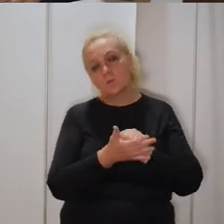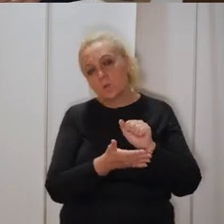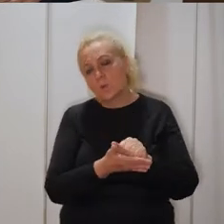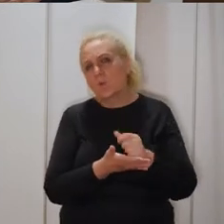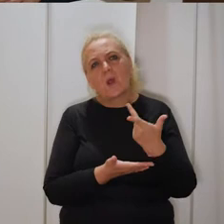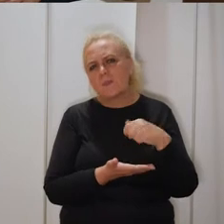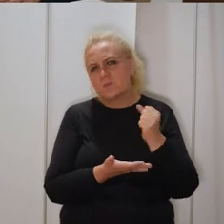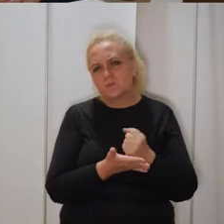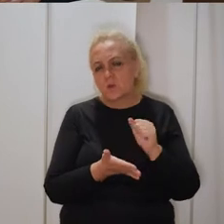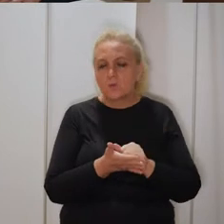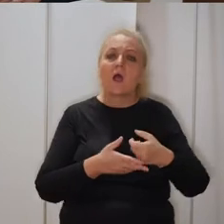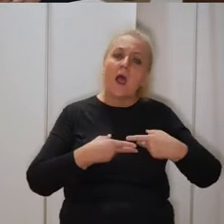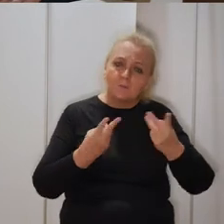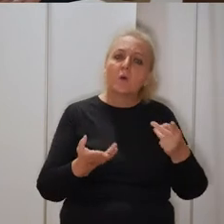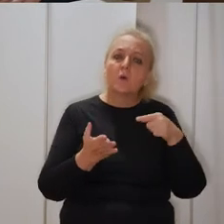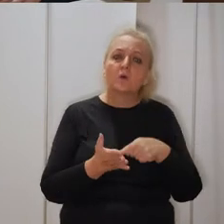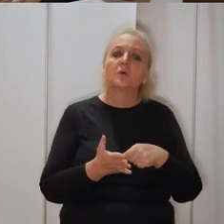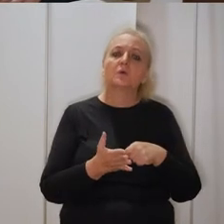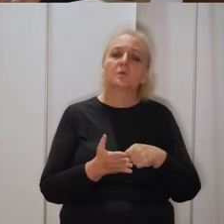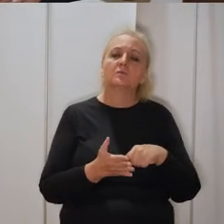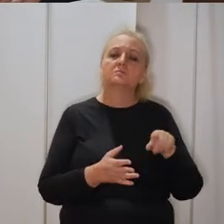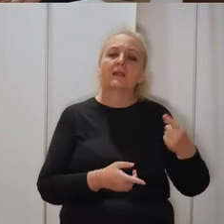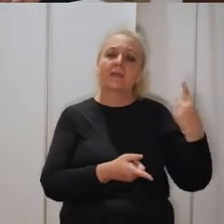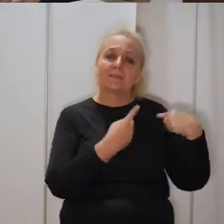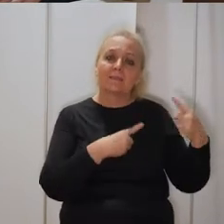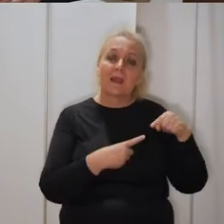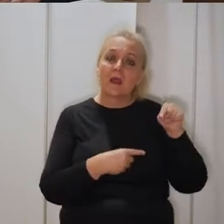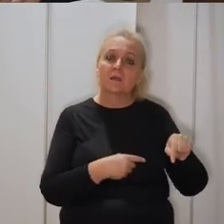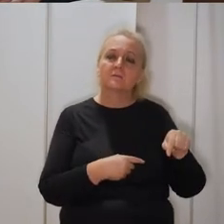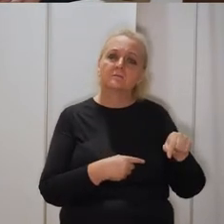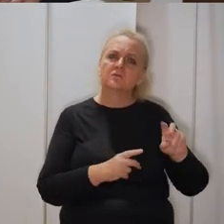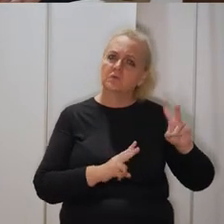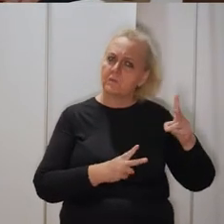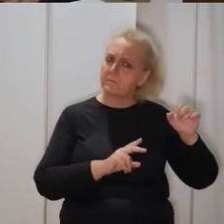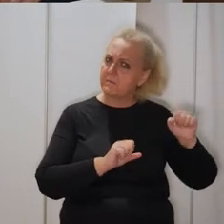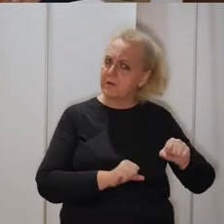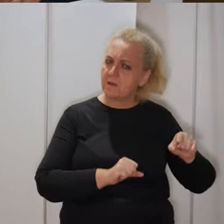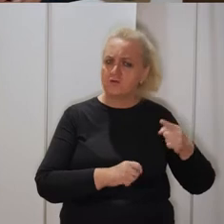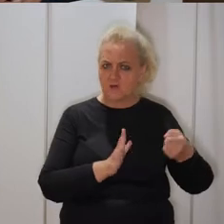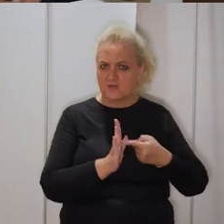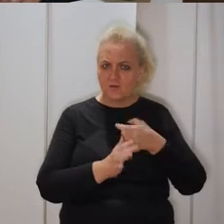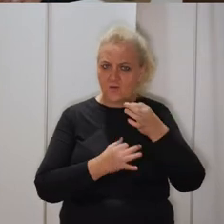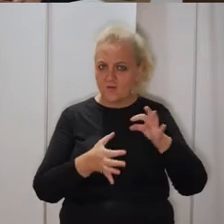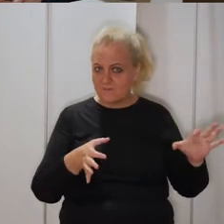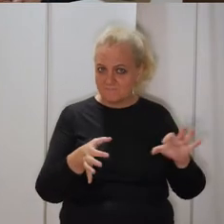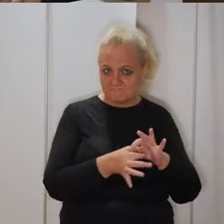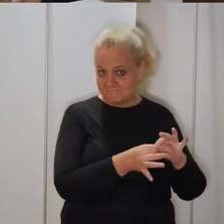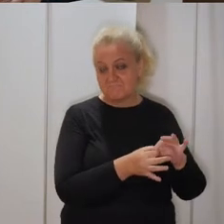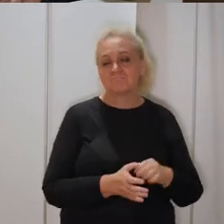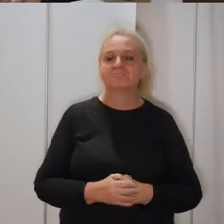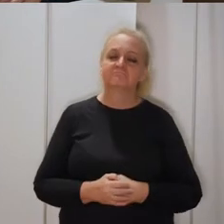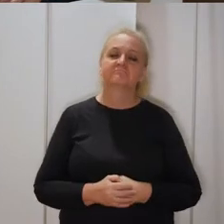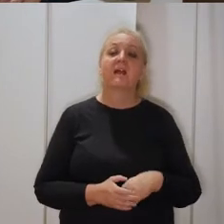niekoniecznie druk, ale publikacja, która wywodzi się z jakiejś tam tradycji jednak punkowej, bo często się do niej odnosimy.